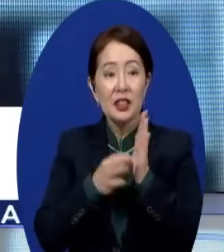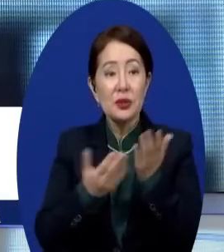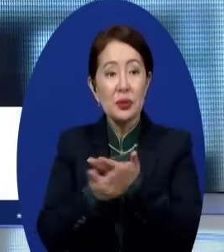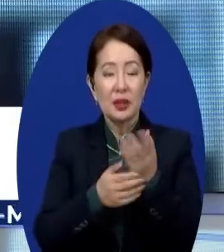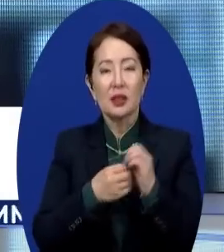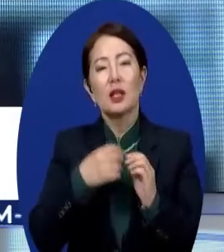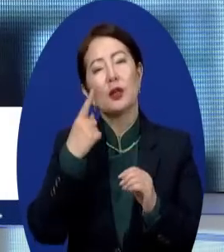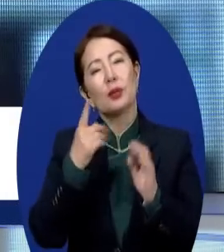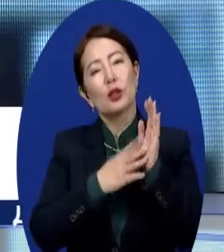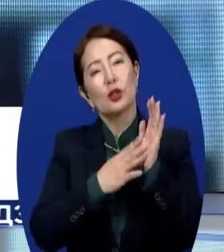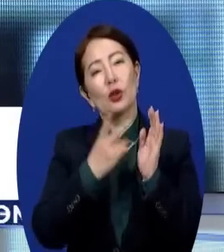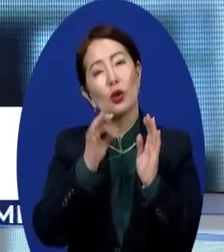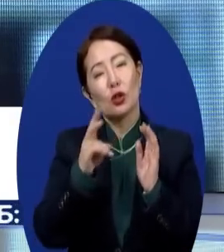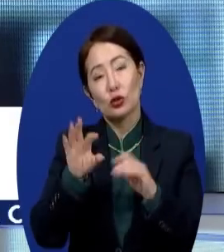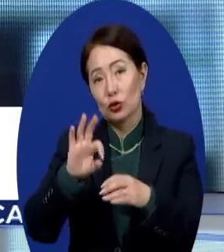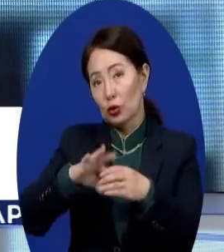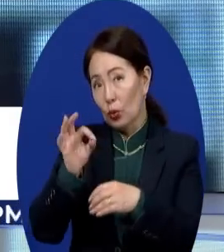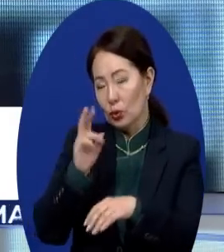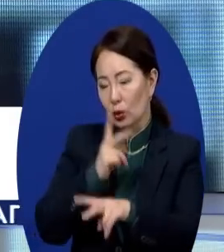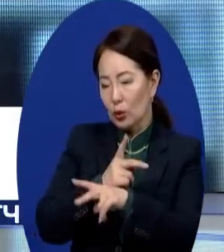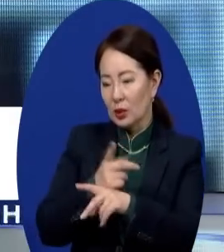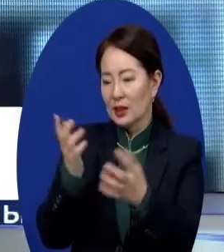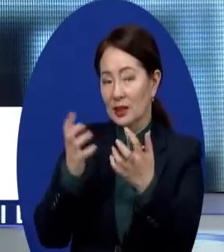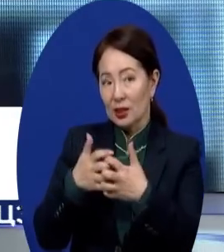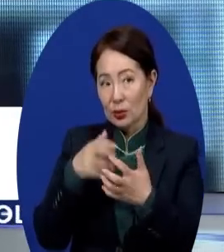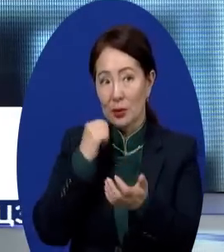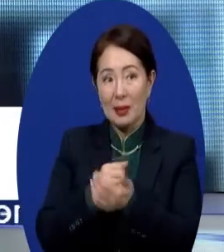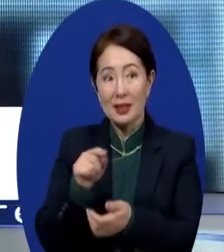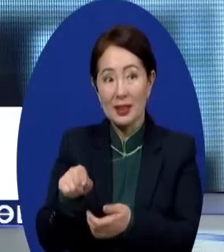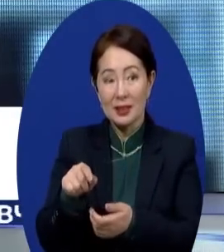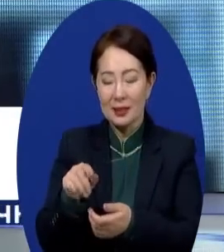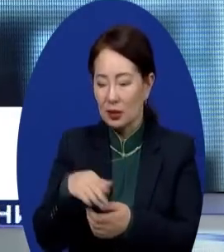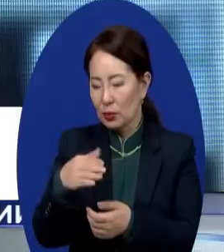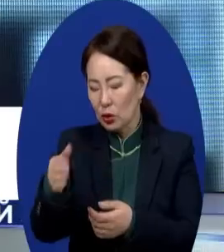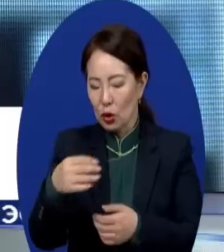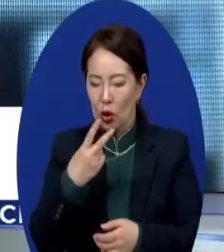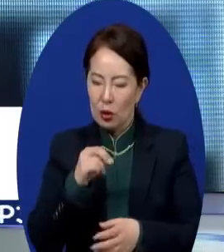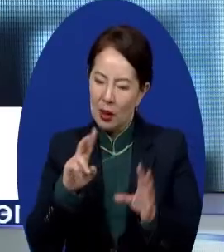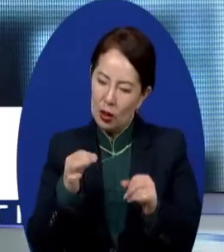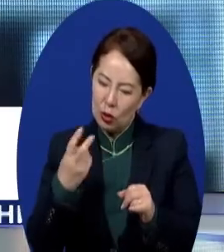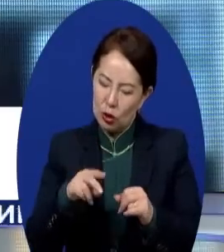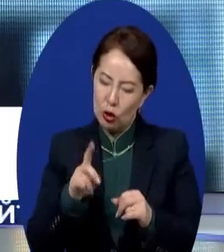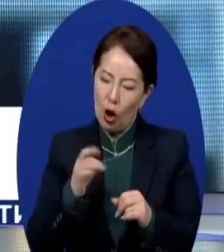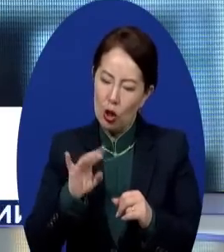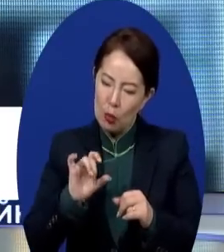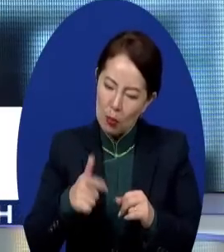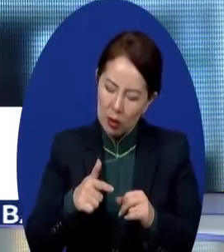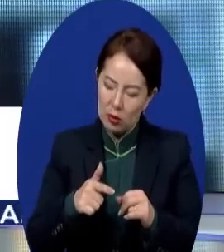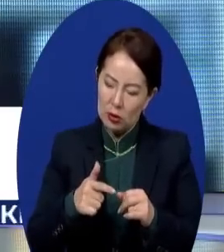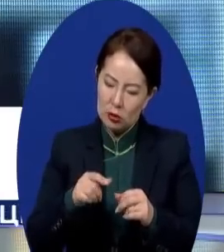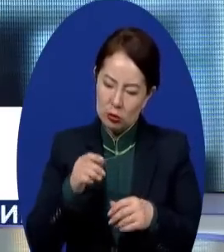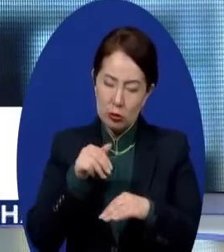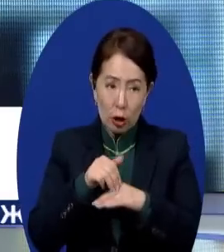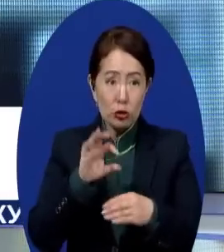1992 онд сонгуулийн хуулийг анх дахаар ардчилсан үндсэн хуультай нийцүүлэн баталснаас хойш 2012 онд холимог тогтолцоод сонгууль явуулсныг